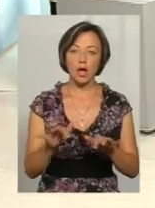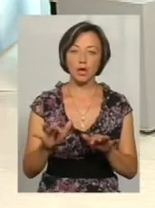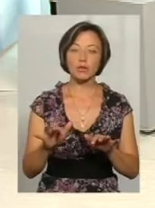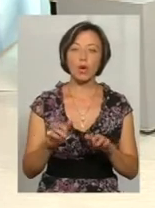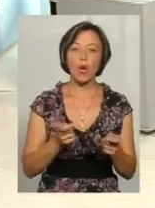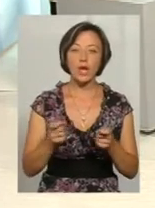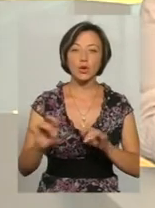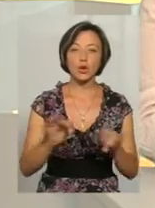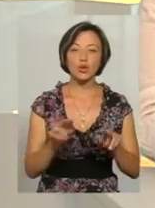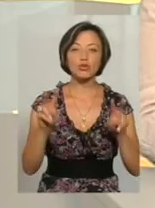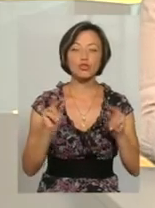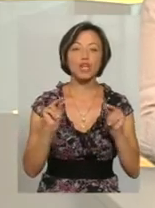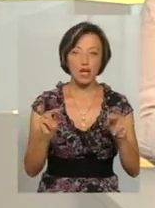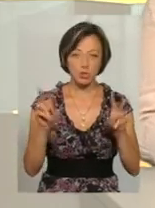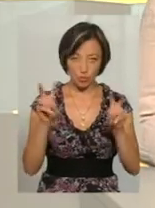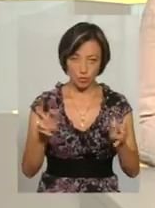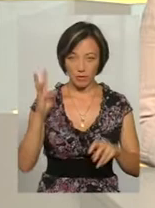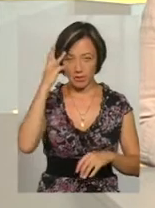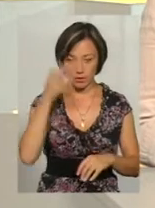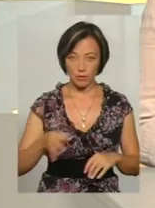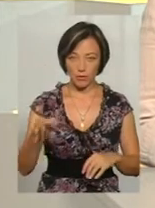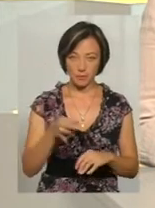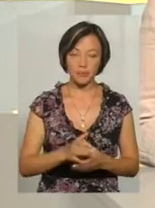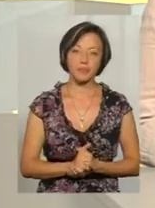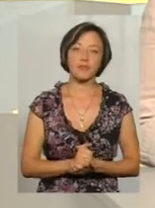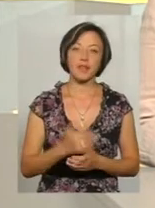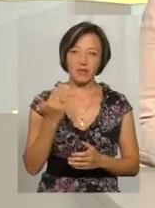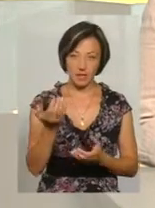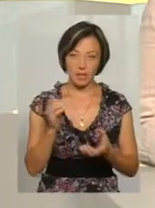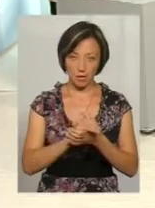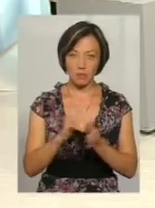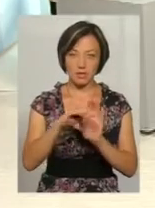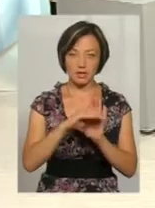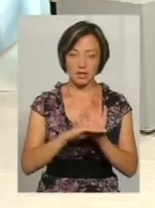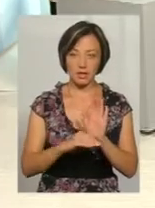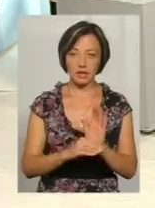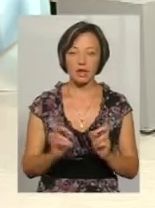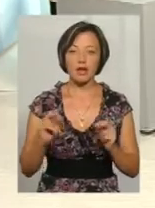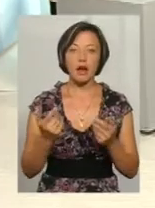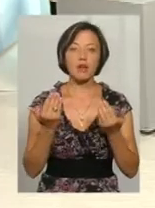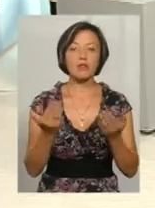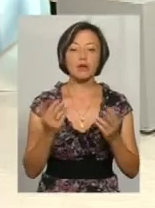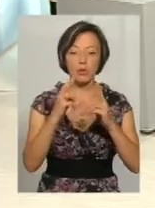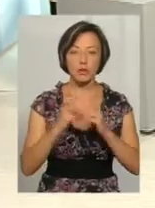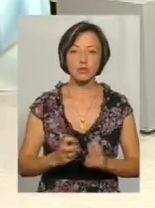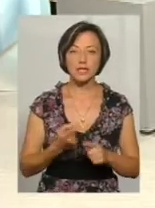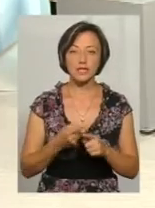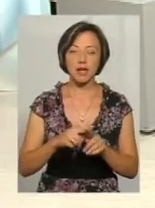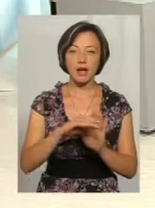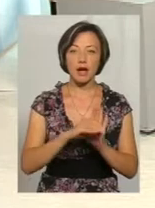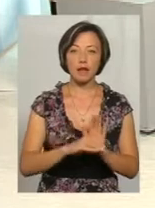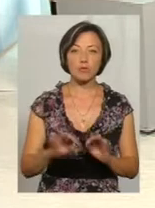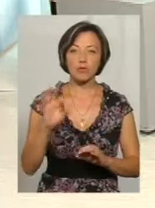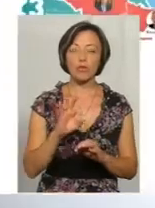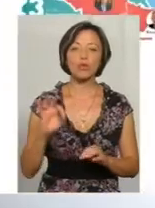дня. Отож, шановні гості, знайомі з рейтингом? Звичайно. А як ви проаналізуєте цей рейтинг і про що